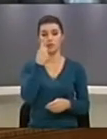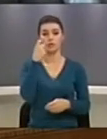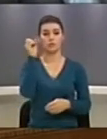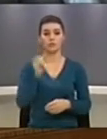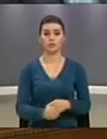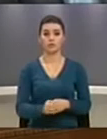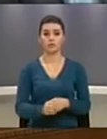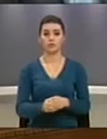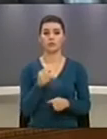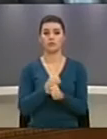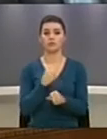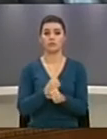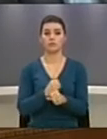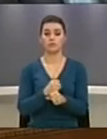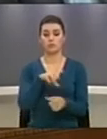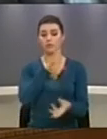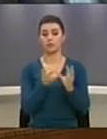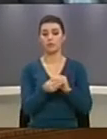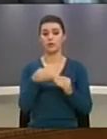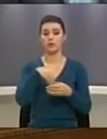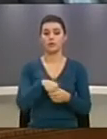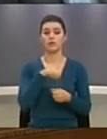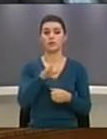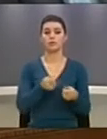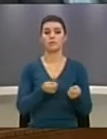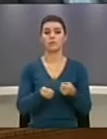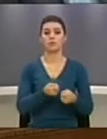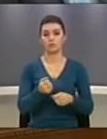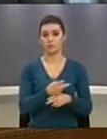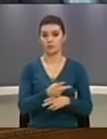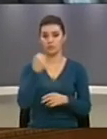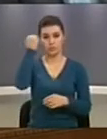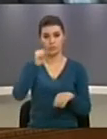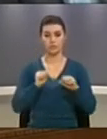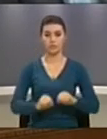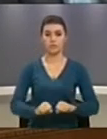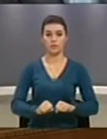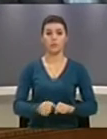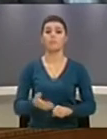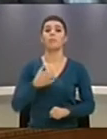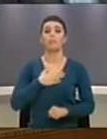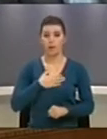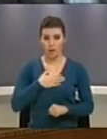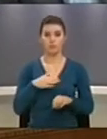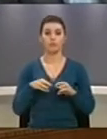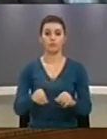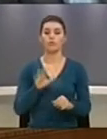të aksioneve të këtyre ndërmarrjeve menaxhohen nga qeveria e Republikës Kosovës, të prapë mbesin pronësi e publikut.